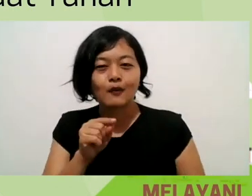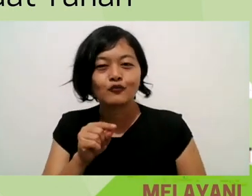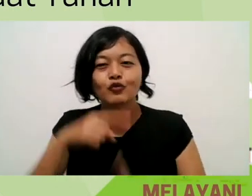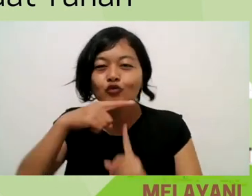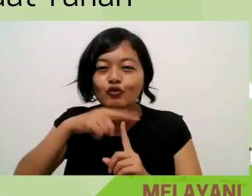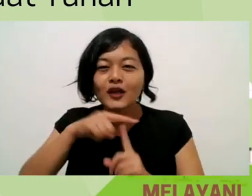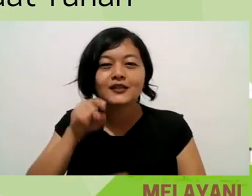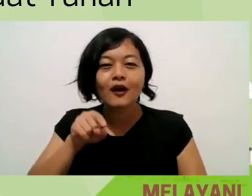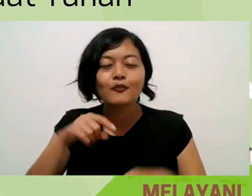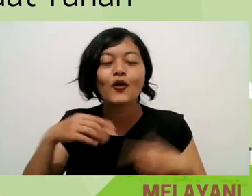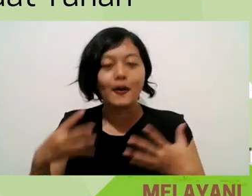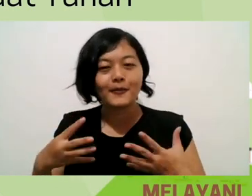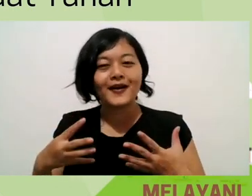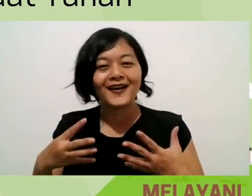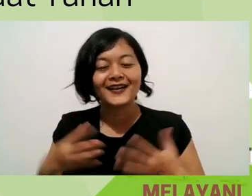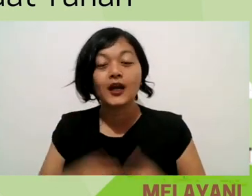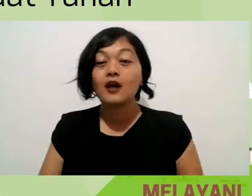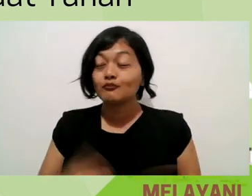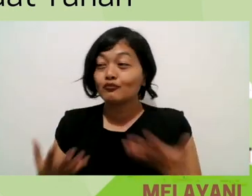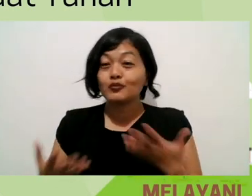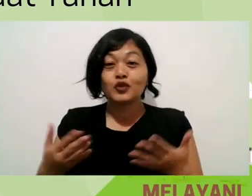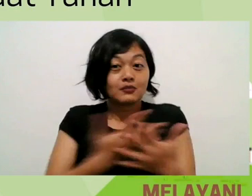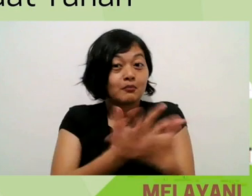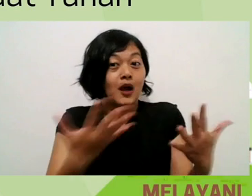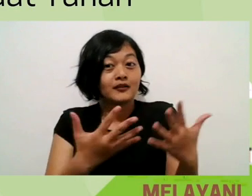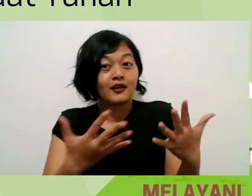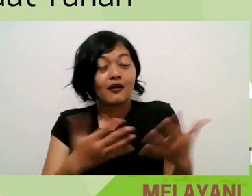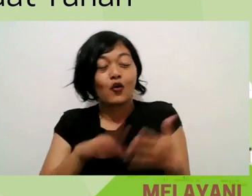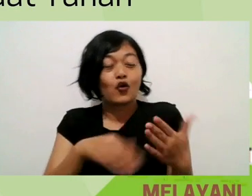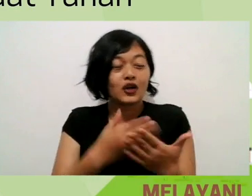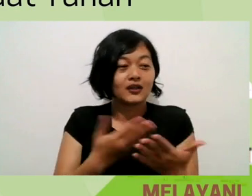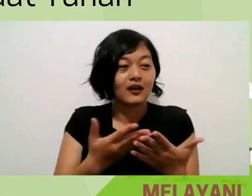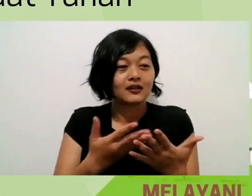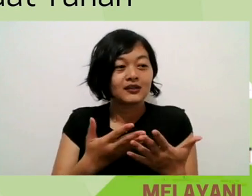Aku telah mencapai sejauh yang aku sanggup dalam karierku."